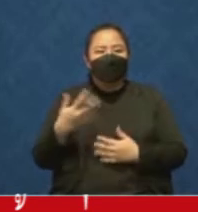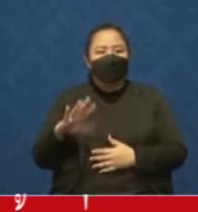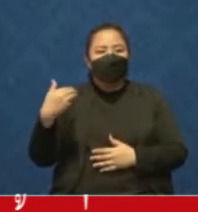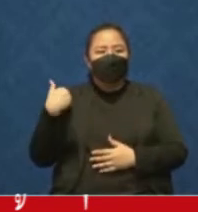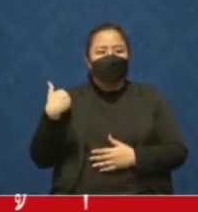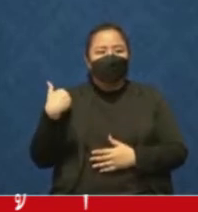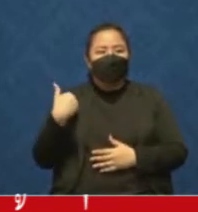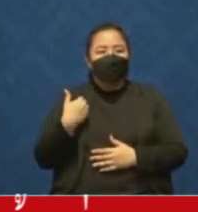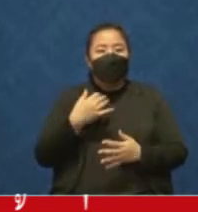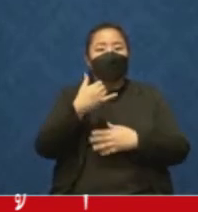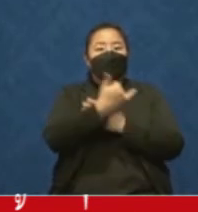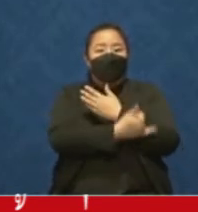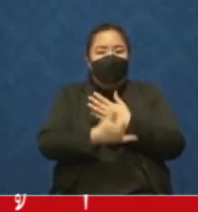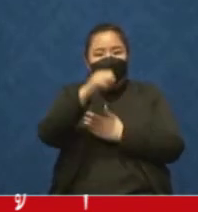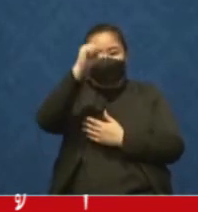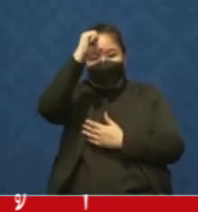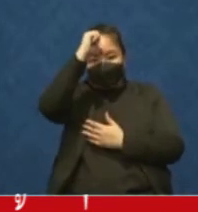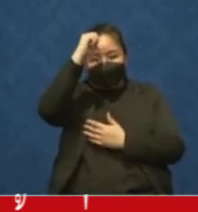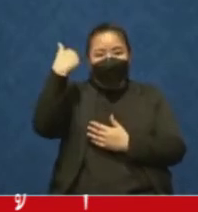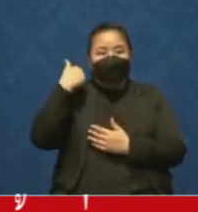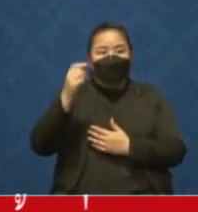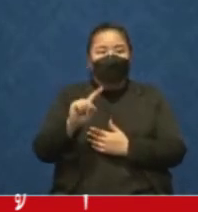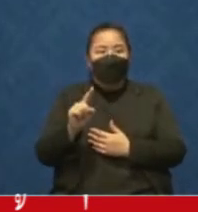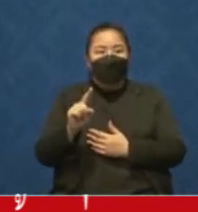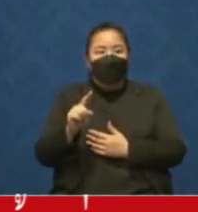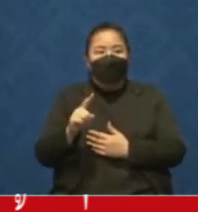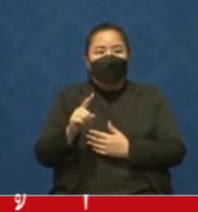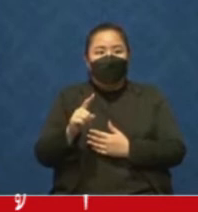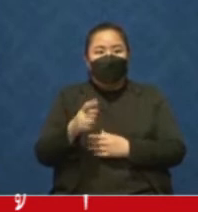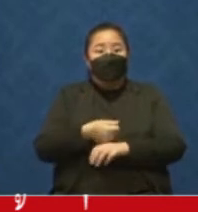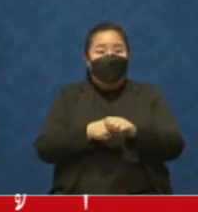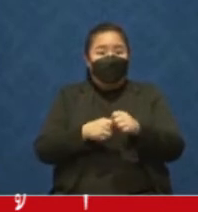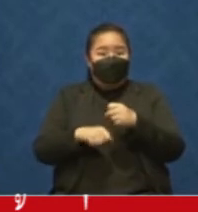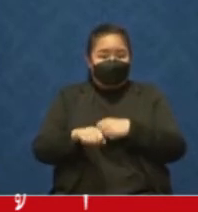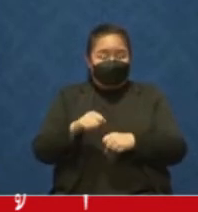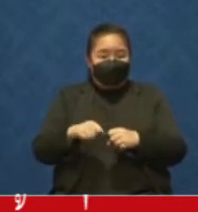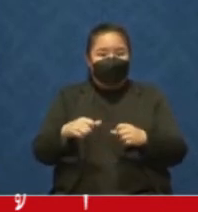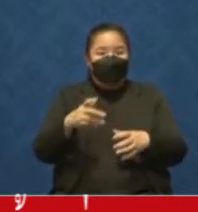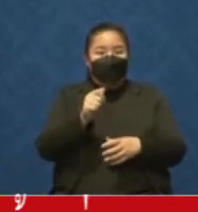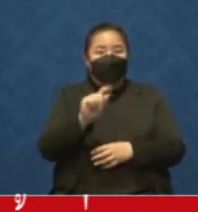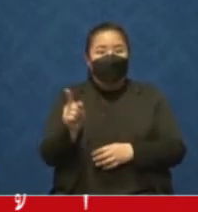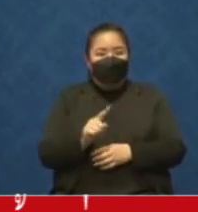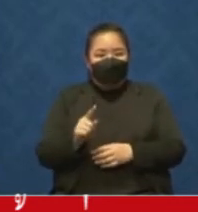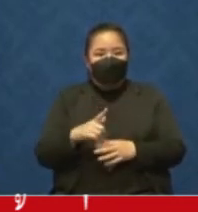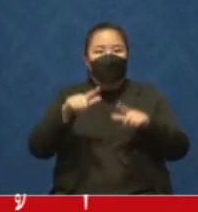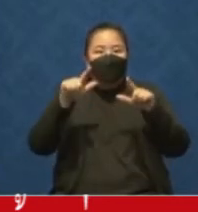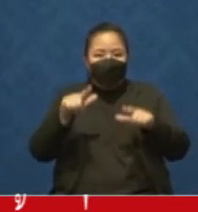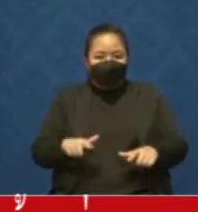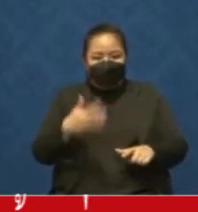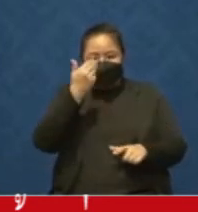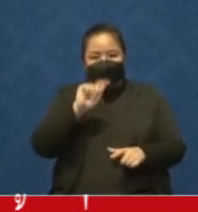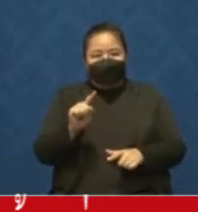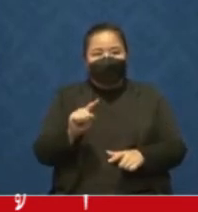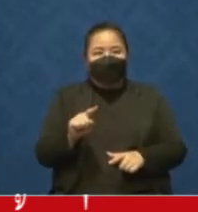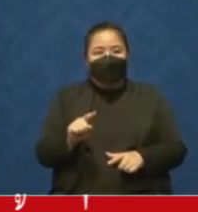วกันนั้น ประเทศอิเดีซึ่เป็นผู้ผลิดอีกประเทศหนึ่ผลด AstraZeneca ก็ลดการผลิดลงเคื่องหนึ่เพระว่าไม่มี